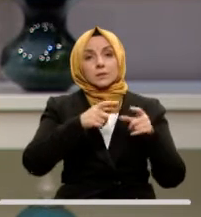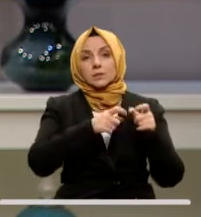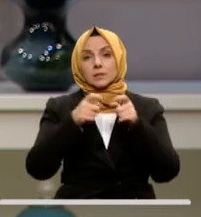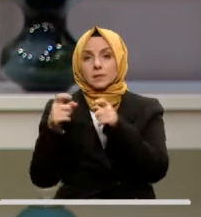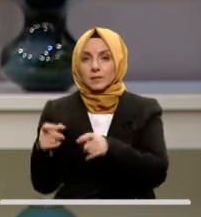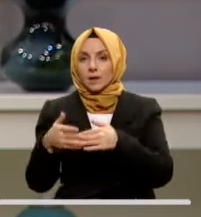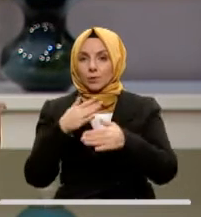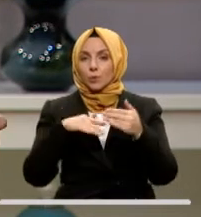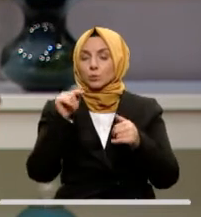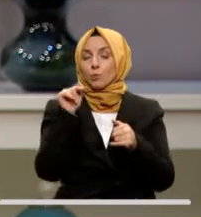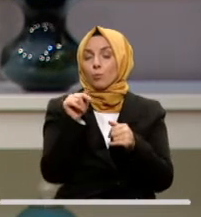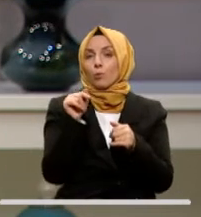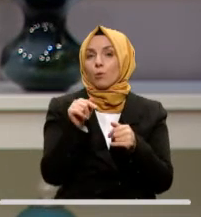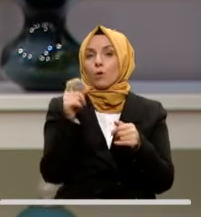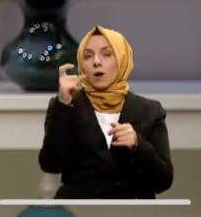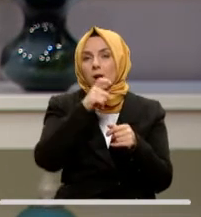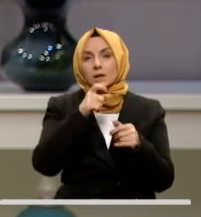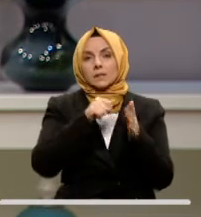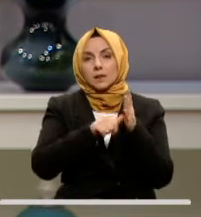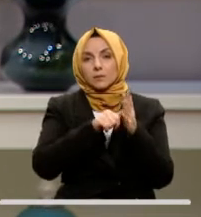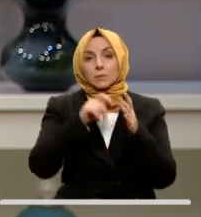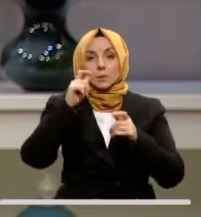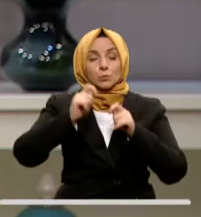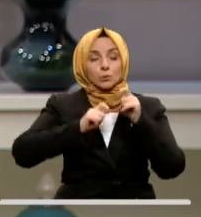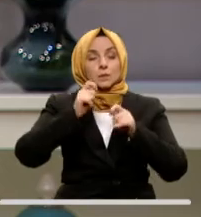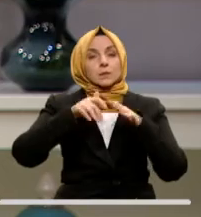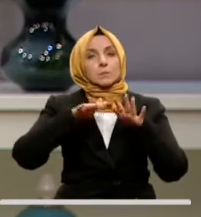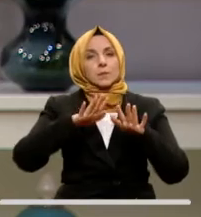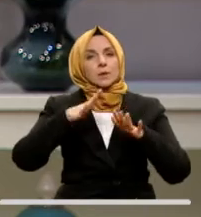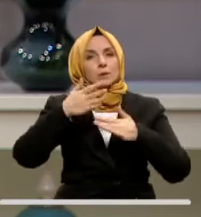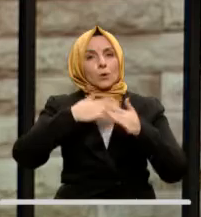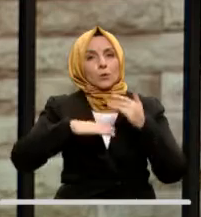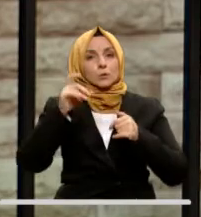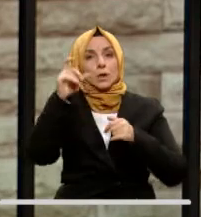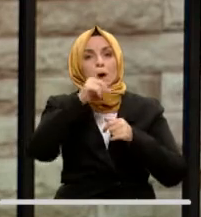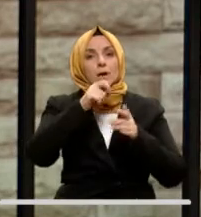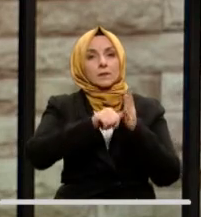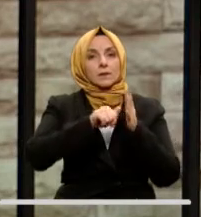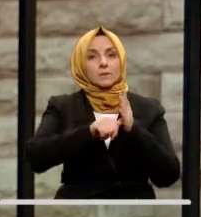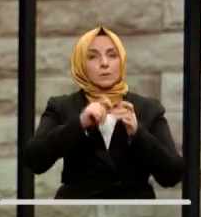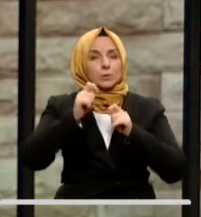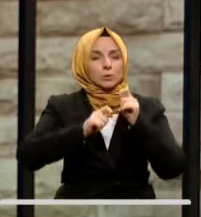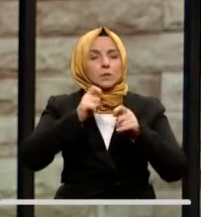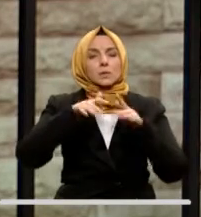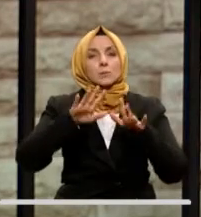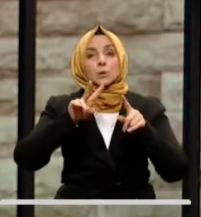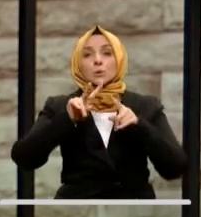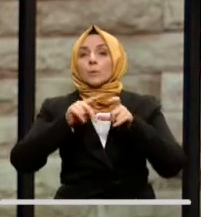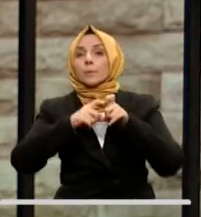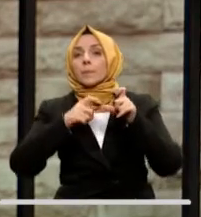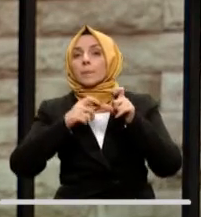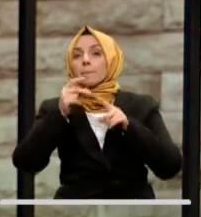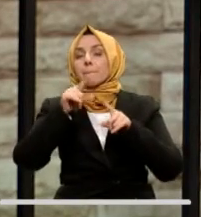Kullanıma başlanır ilk önce Araplar içerisinde Ay takvimi kullanılıyordu kullanılıyor nesil takvim dediğimiz takvim bu